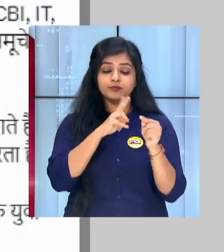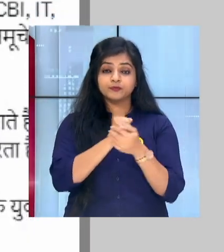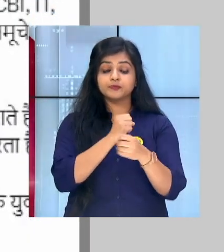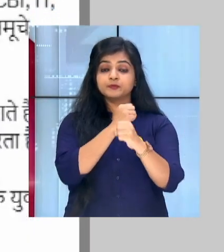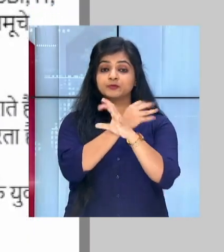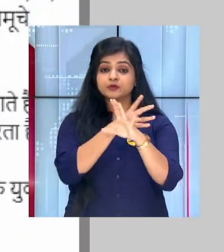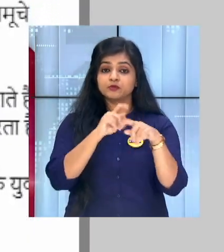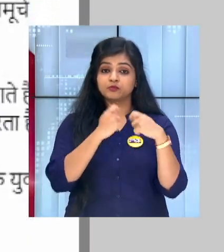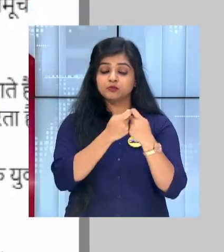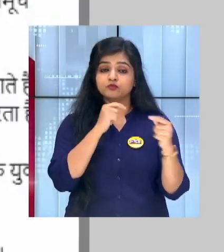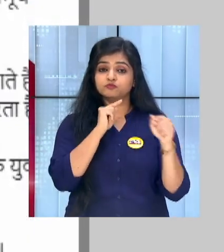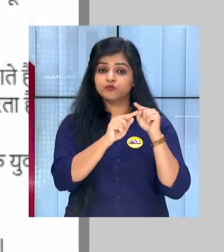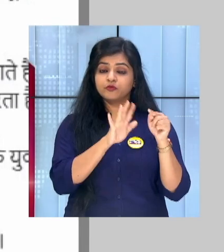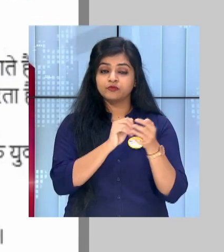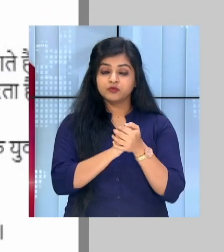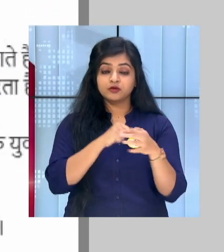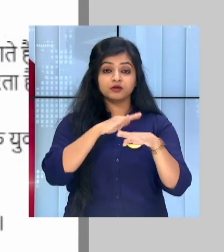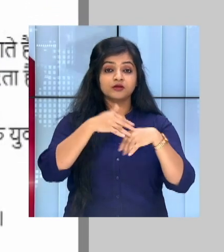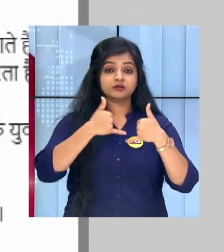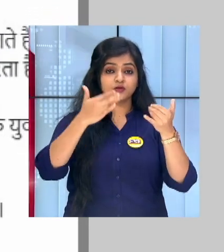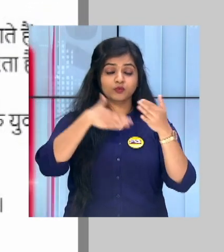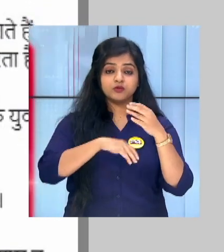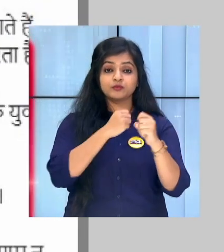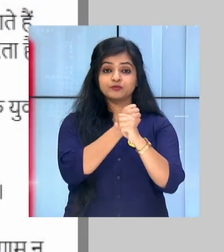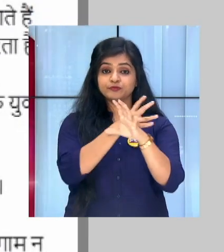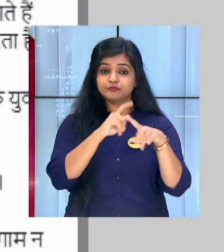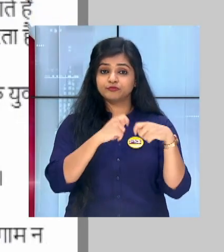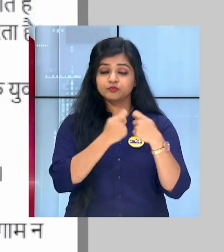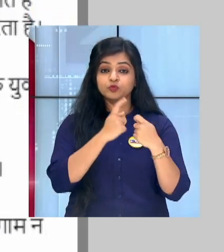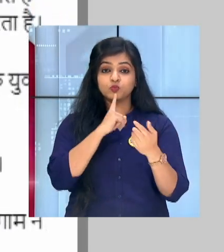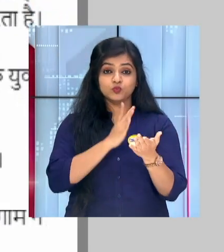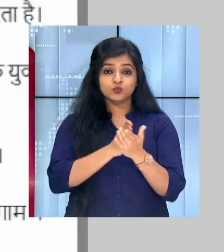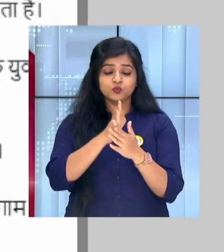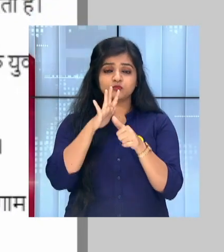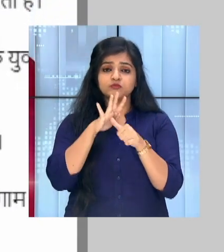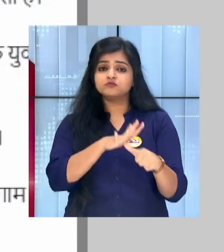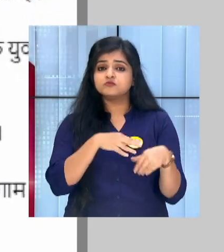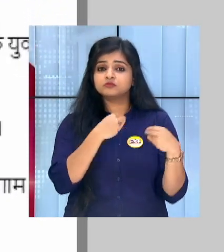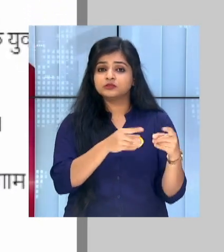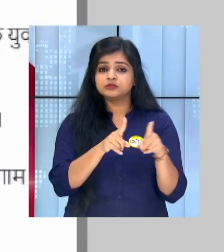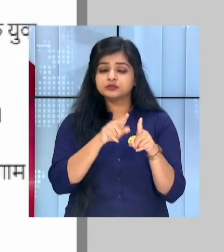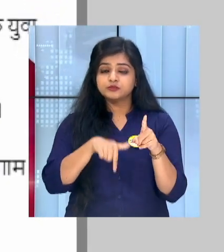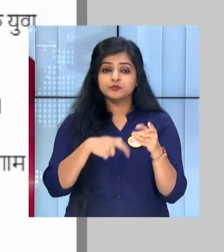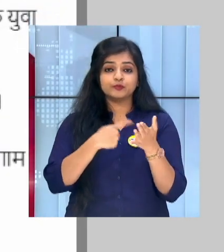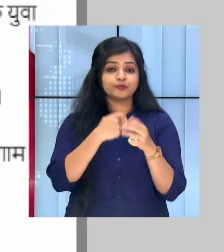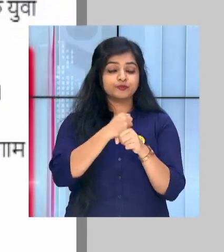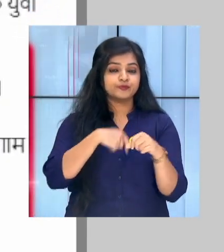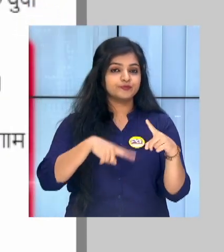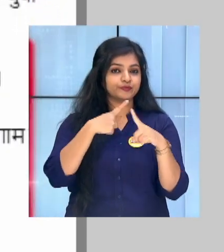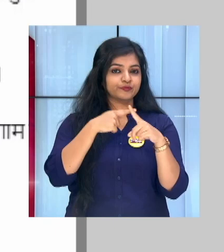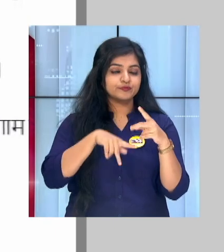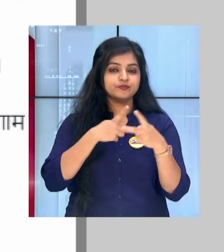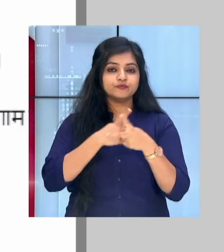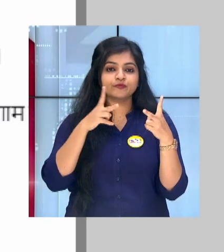മാധ്യമങ്ങൾക്കും വിമർശനമുണ്ട്. അതായത് രാജ്യത്തെ ഒരു കൂട്ടം മാധ്യമങ്ങൾ സത്യത്തെ അടിച്ചമർത്തുന്നുവെന്നും രാഹുൽ ഗാന്ധി ഇപ്പോൾ എക്സിൽ കുറിച്ചിരിക്കുകയാണ്. അങ്ങനെ